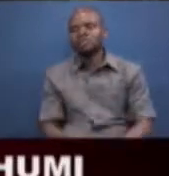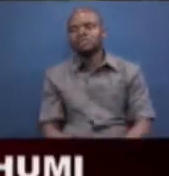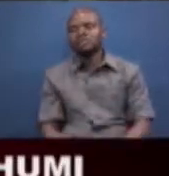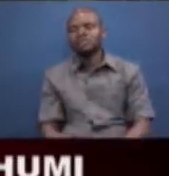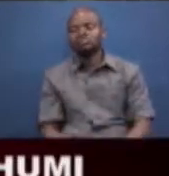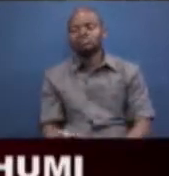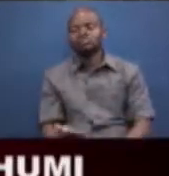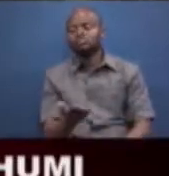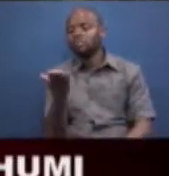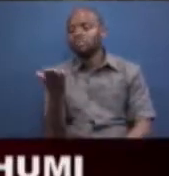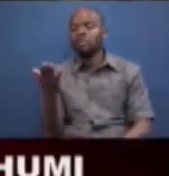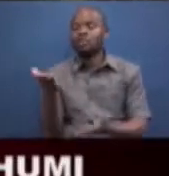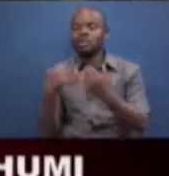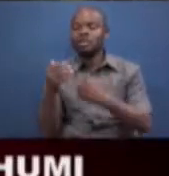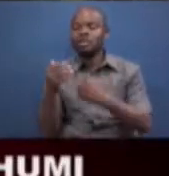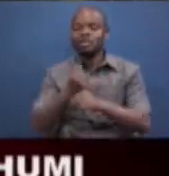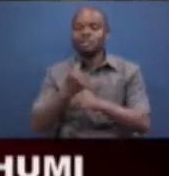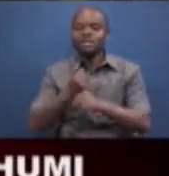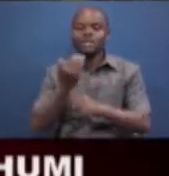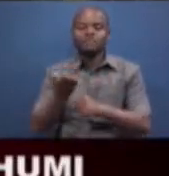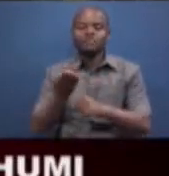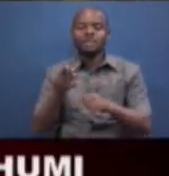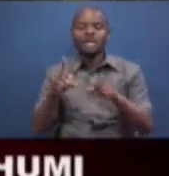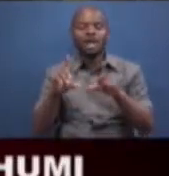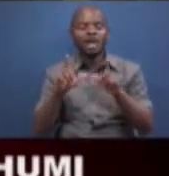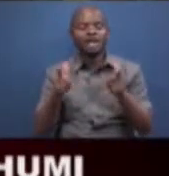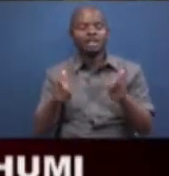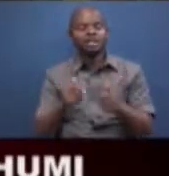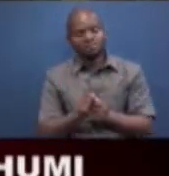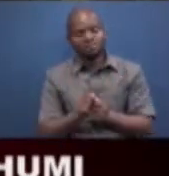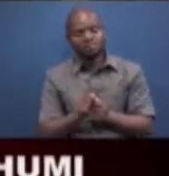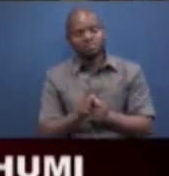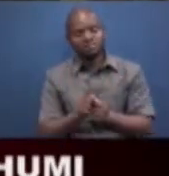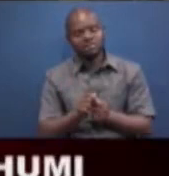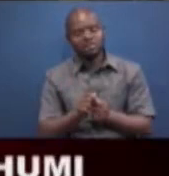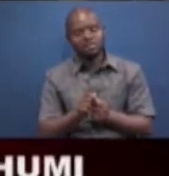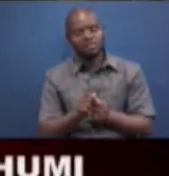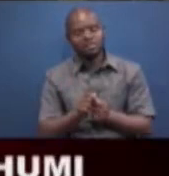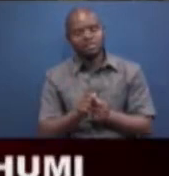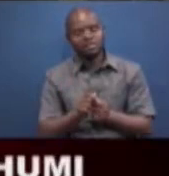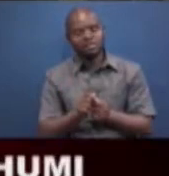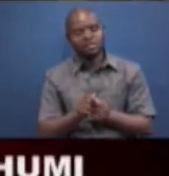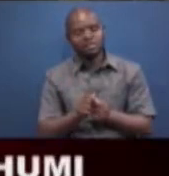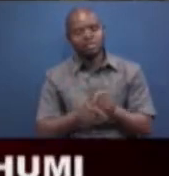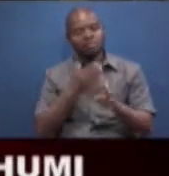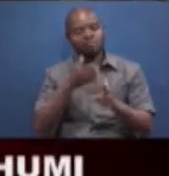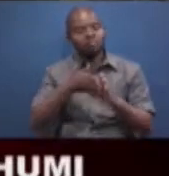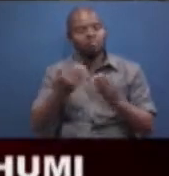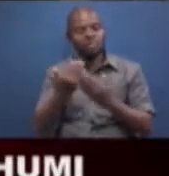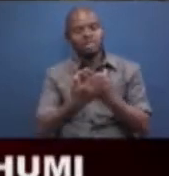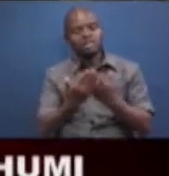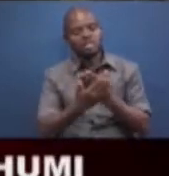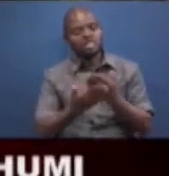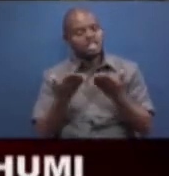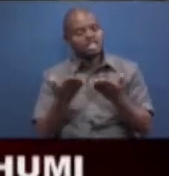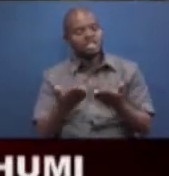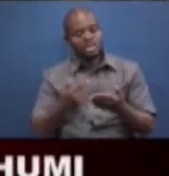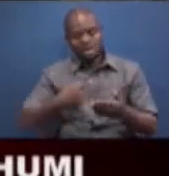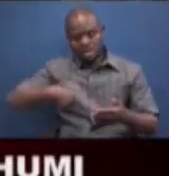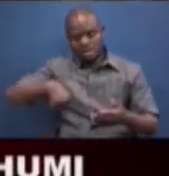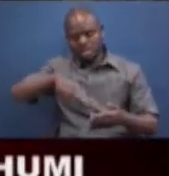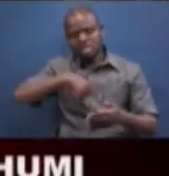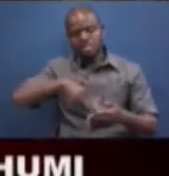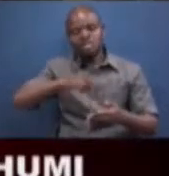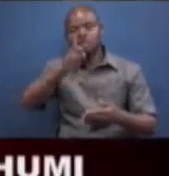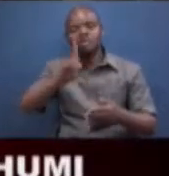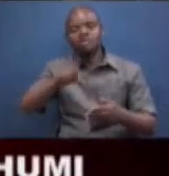Wenzetu wanaweza wasifanye hivyo, lakini wenye dhima kwa wananchi wa nchi hii ni sisi ambao